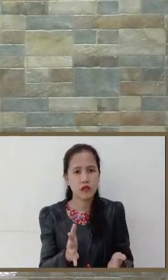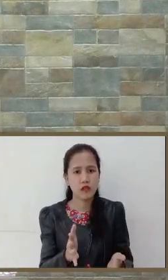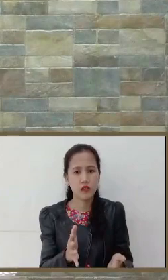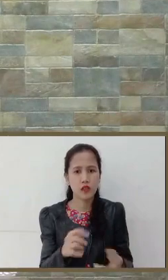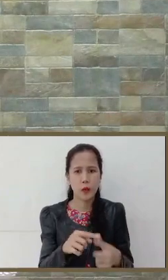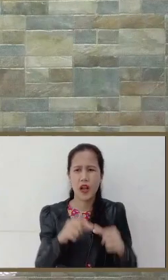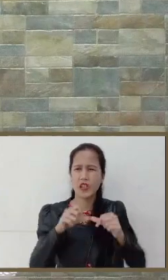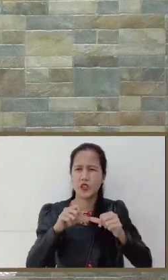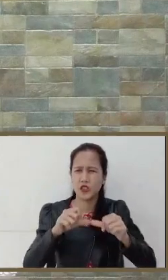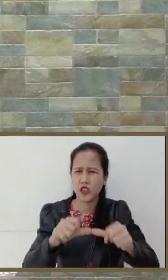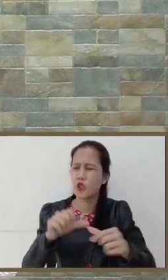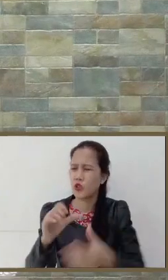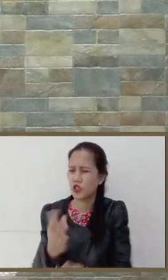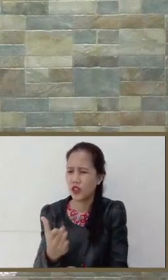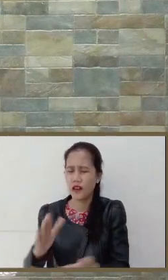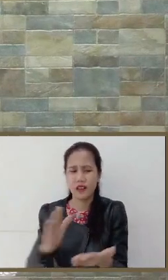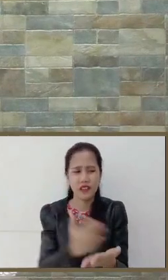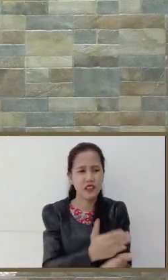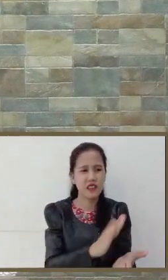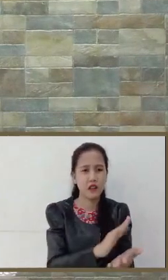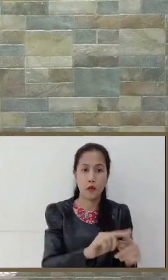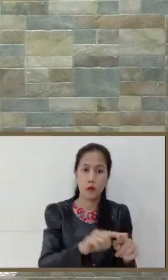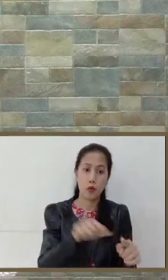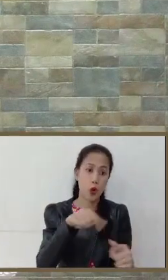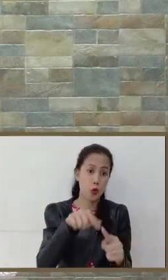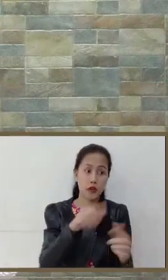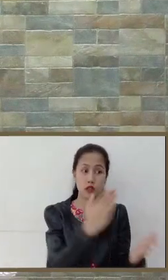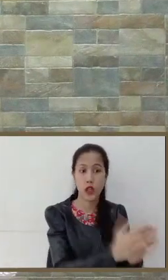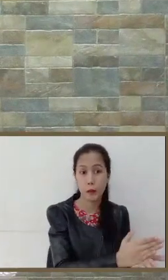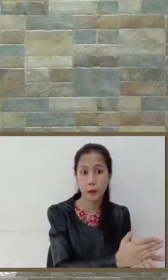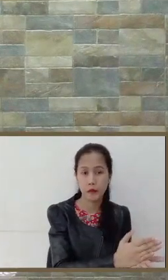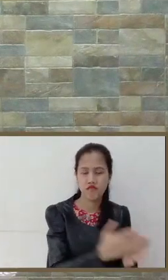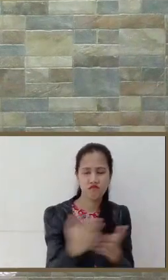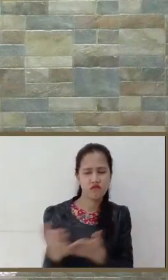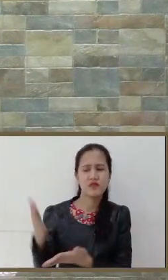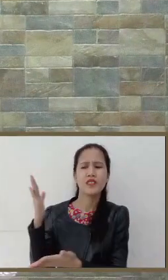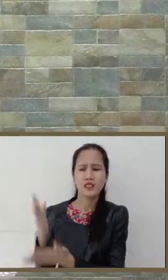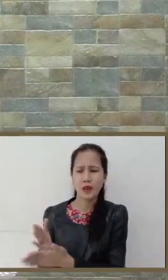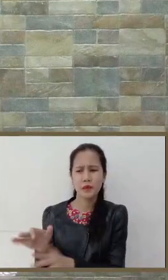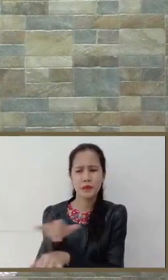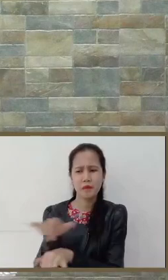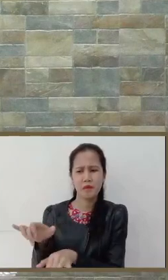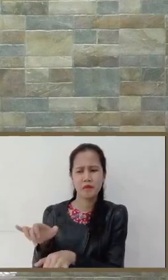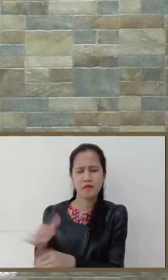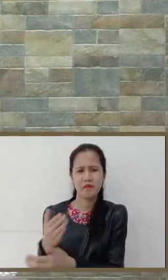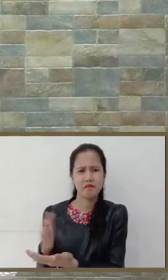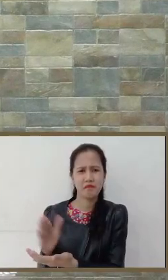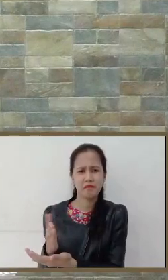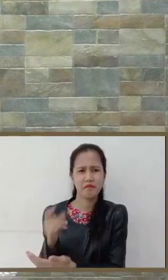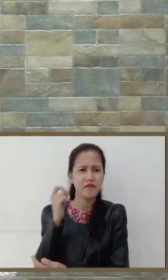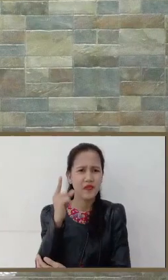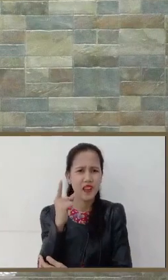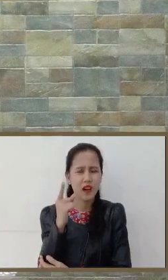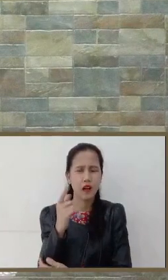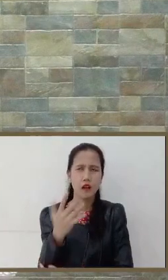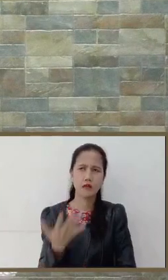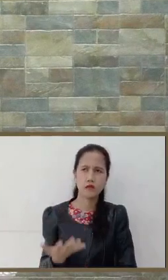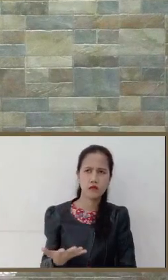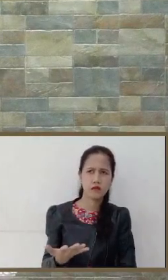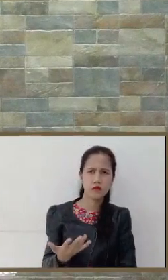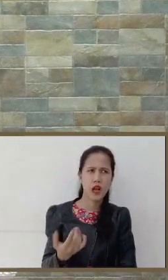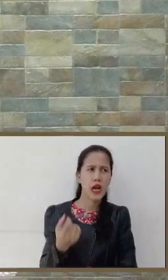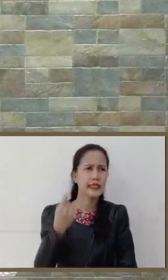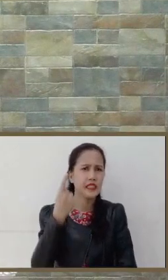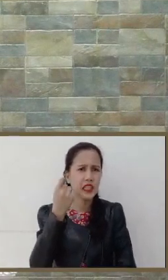grabe sipag mag-soul winning. Ayun, nawala na. Tigil na rin soul winning. Mga kapatid, saan ba talaga tayo naglilingkod? Sa Diyos ba talaga o sa